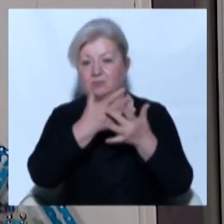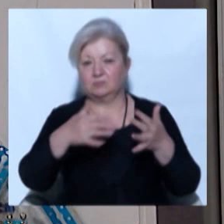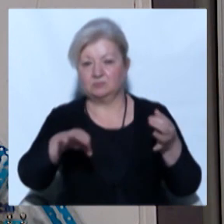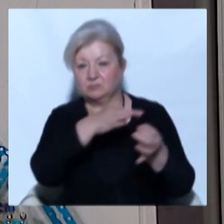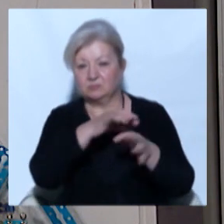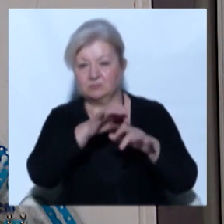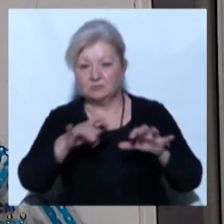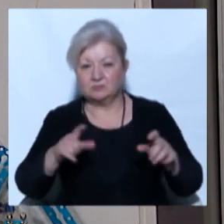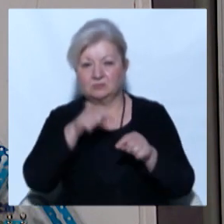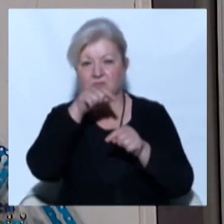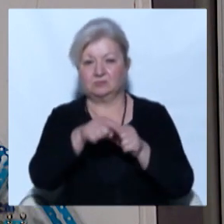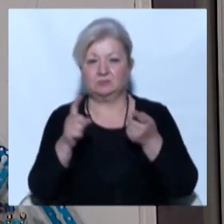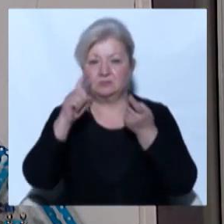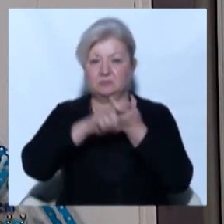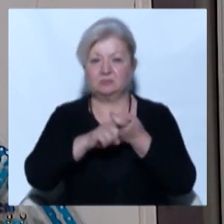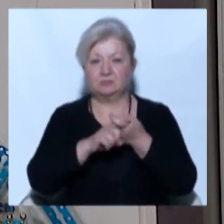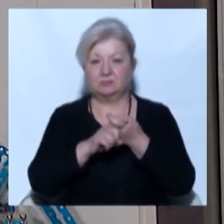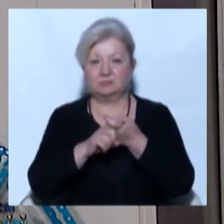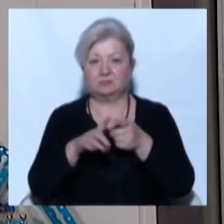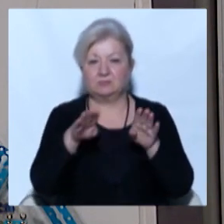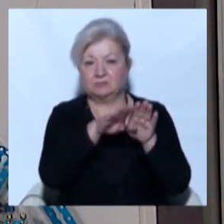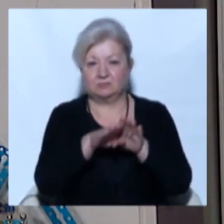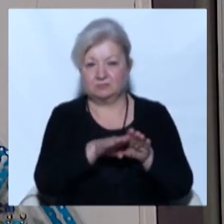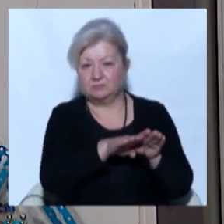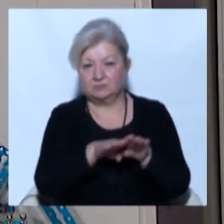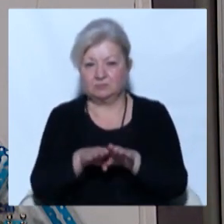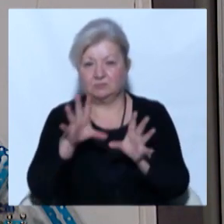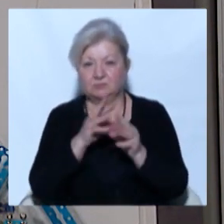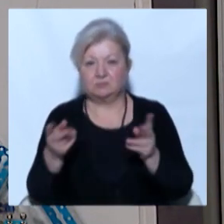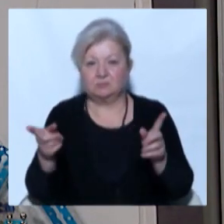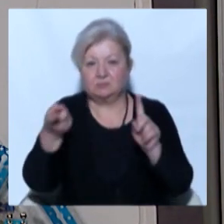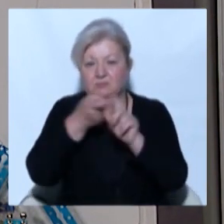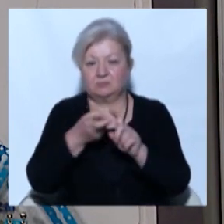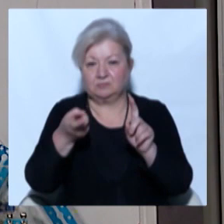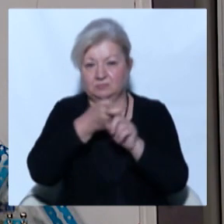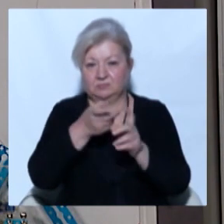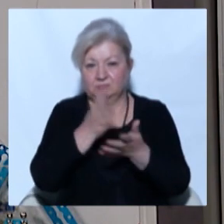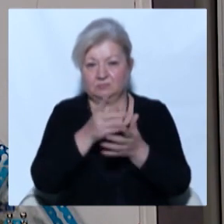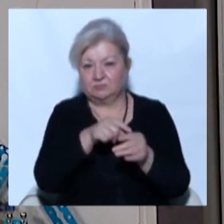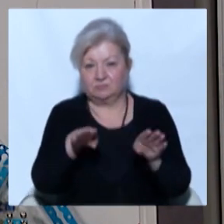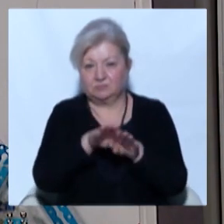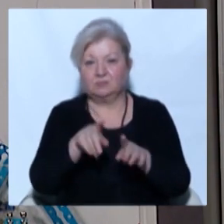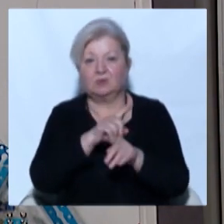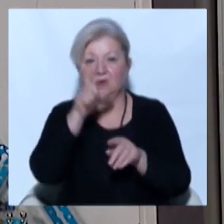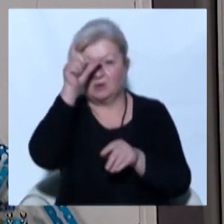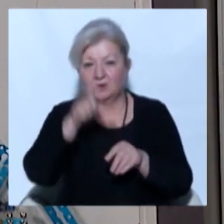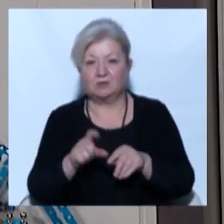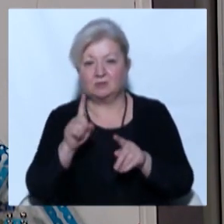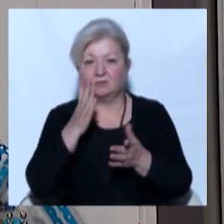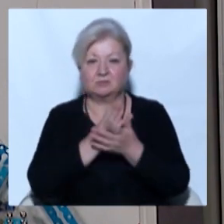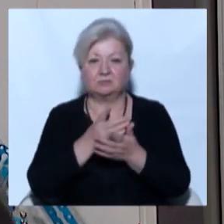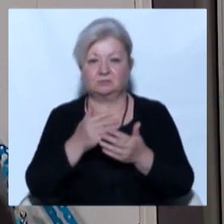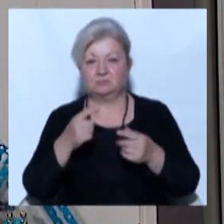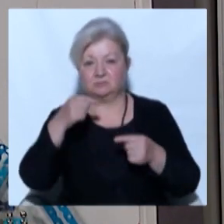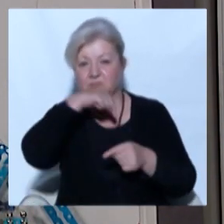ვოკალური და ინსტრუმენტალური ბგერების ჰარმონიული წყობრი შეთანხმება ერთმანეთთან, რაც